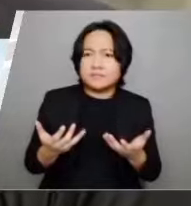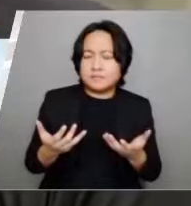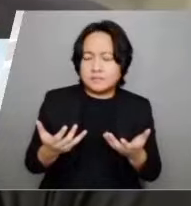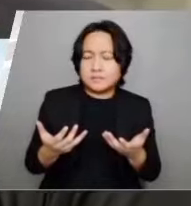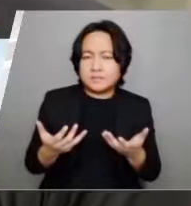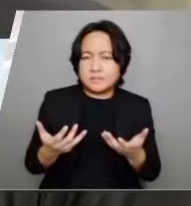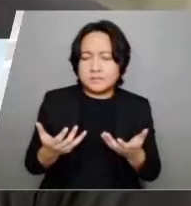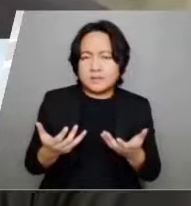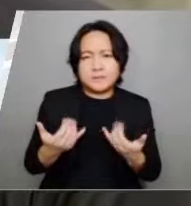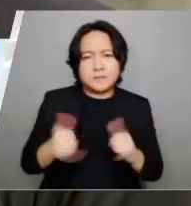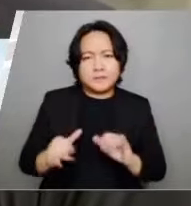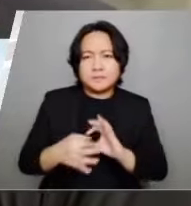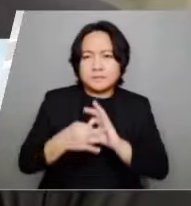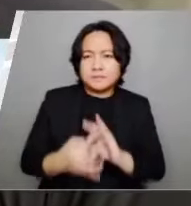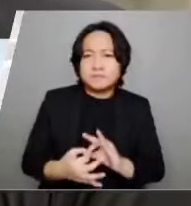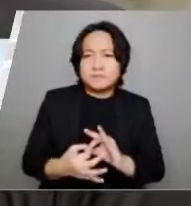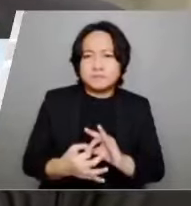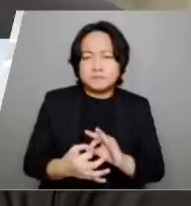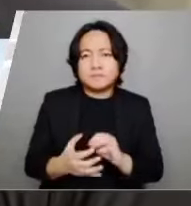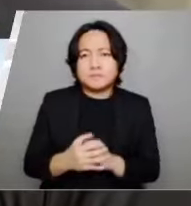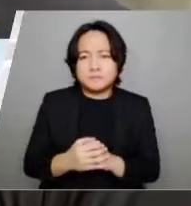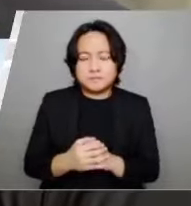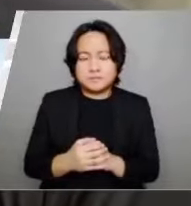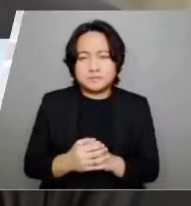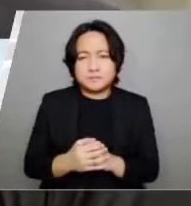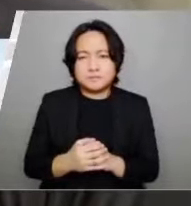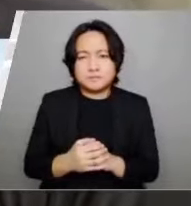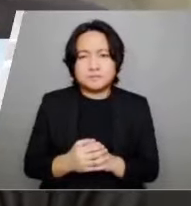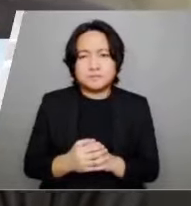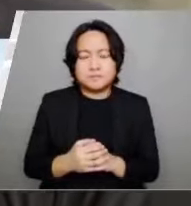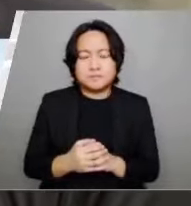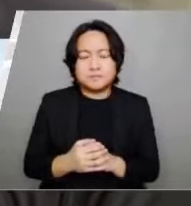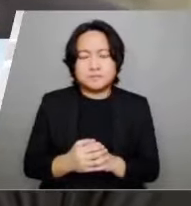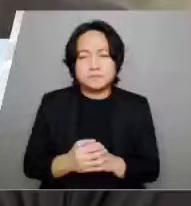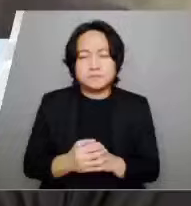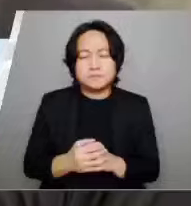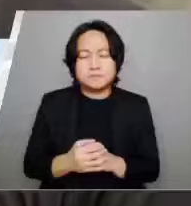pa rin sila. Yung mga evacuees natin, nandoon pa rin sila para